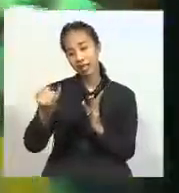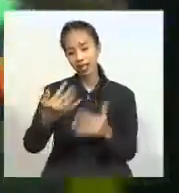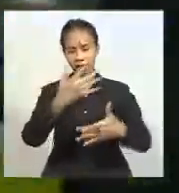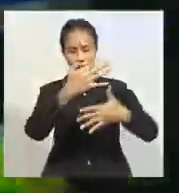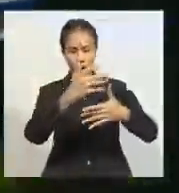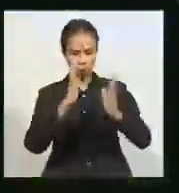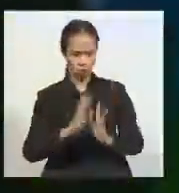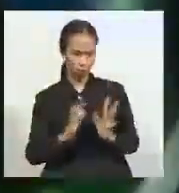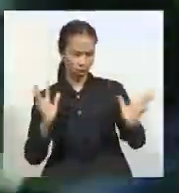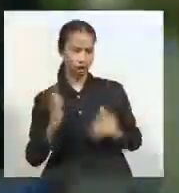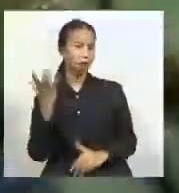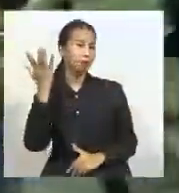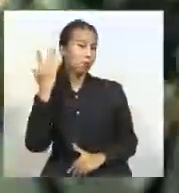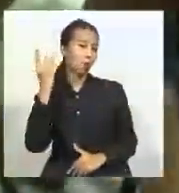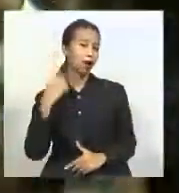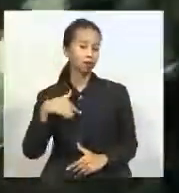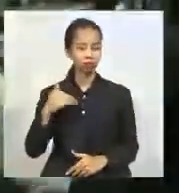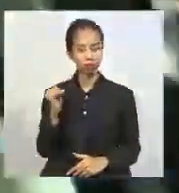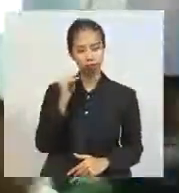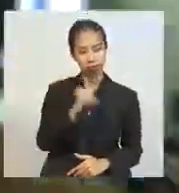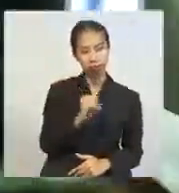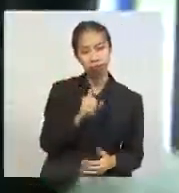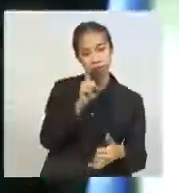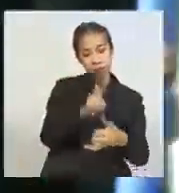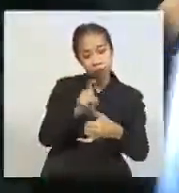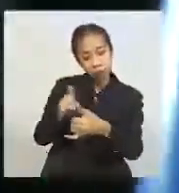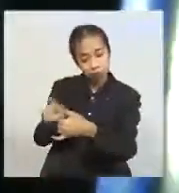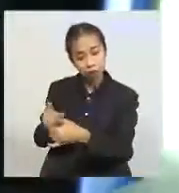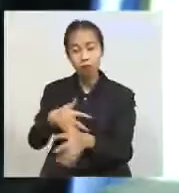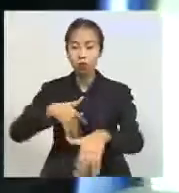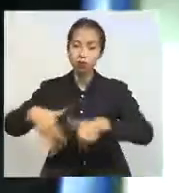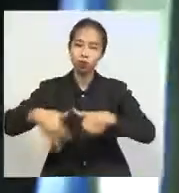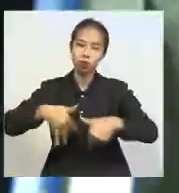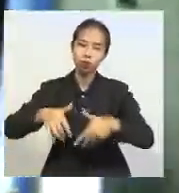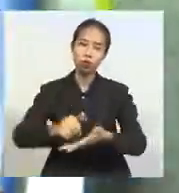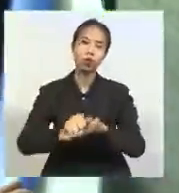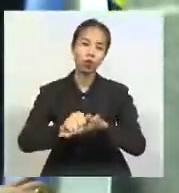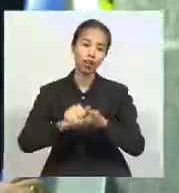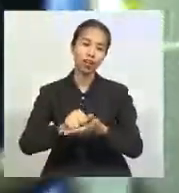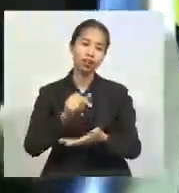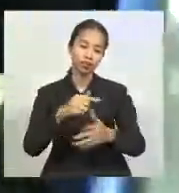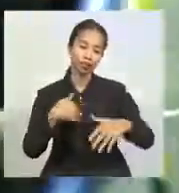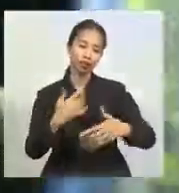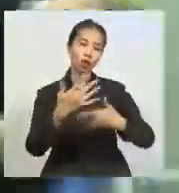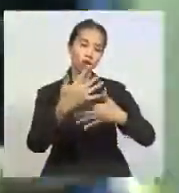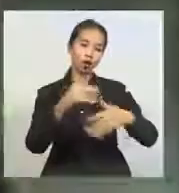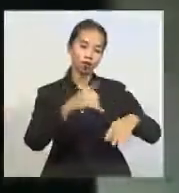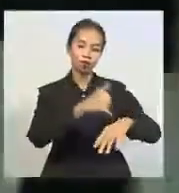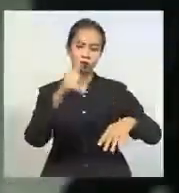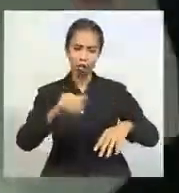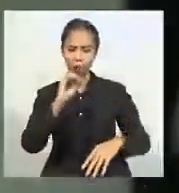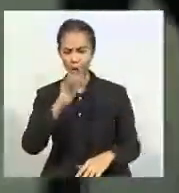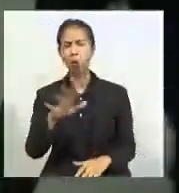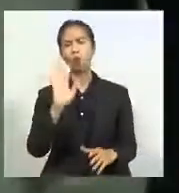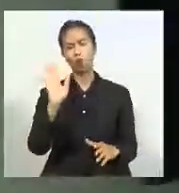คักเมื่อวานนี้เนี่ยทีมข่าวมีโอกาสไปสัมภาษณ์ประชาชนที่เขาไปใช้บริการแล้วก็ได้ไปลงสถานีเนี่ยบอกโหสะดวกม